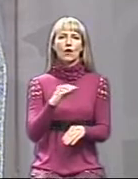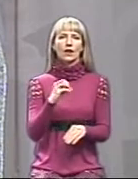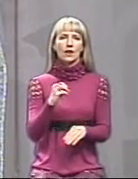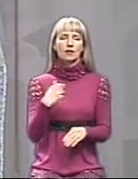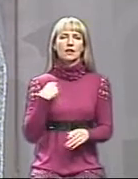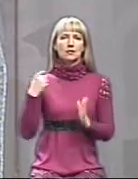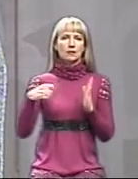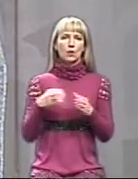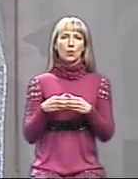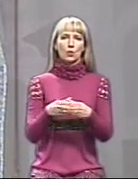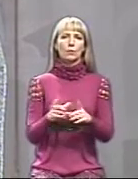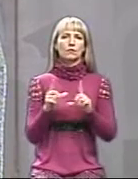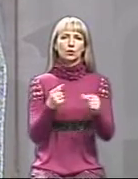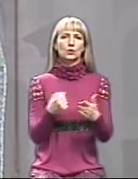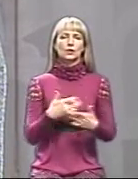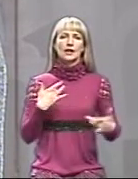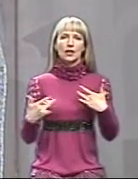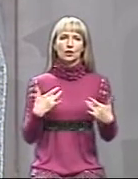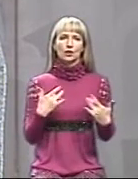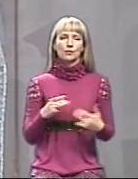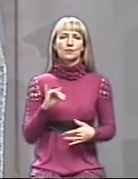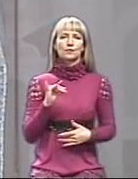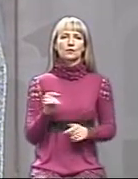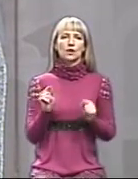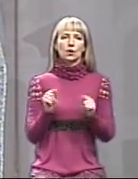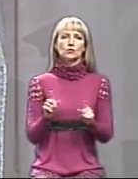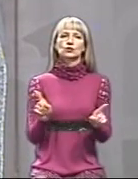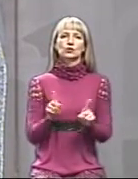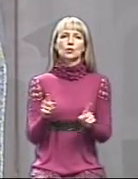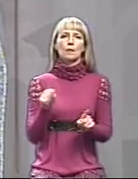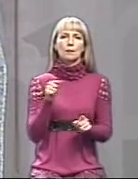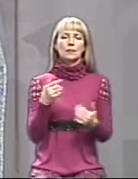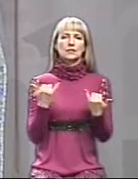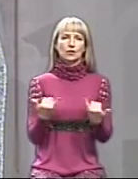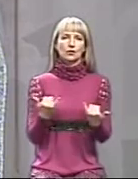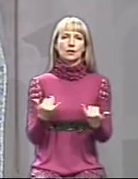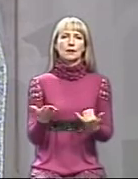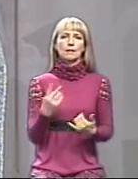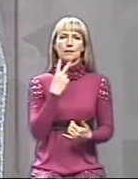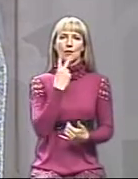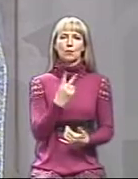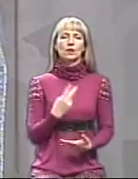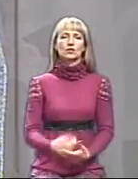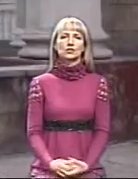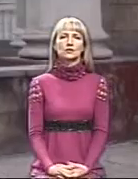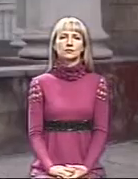група виїхала до театру. Ну і, власне, ось що ми сьогодні побачили.